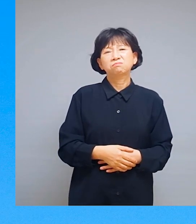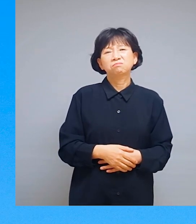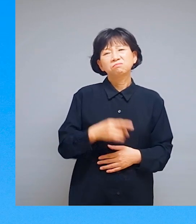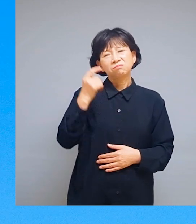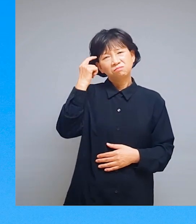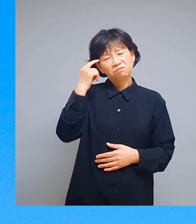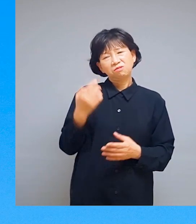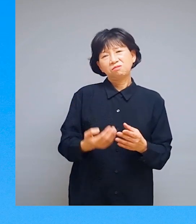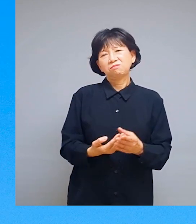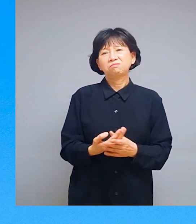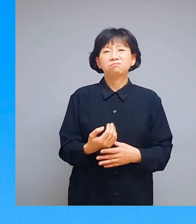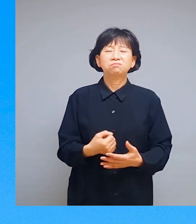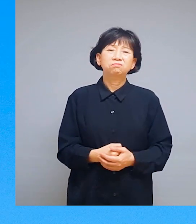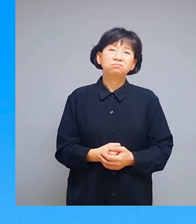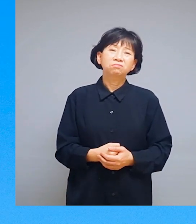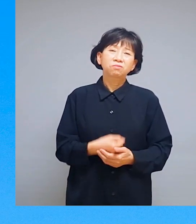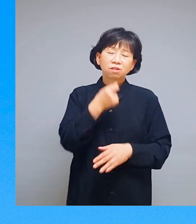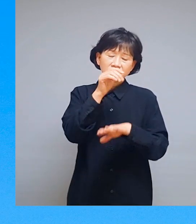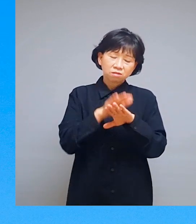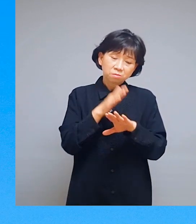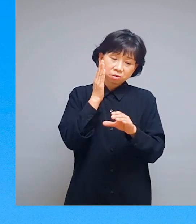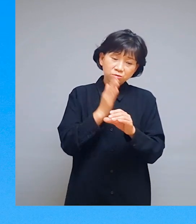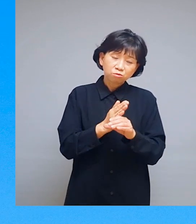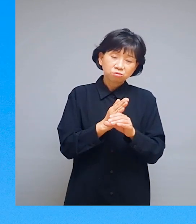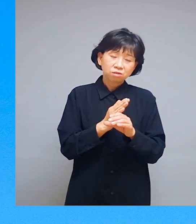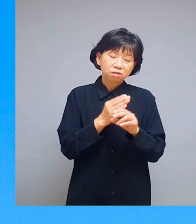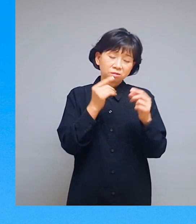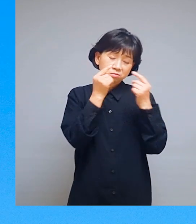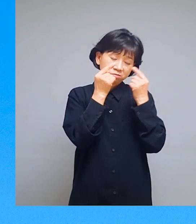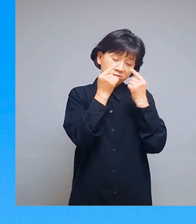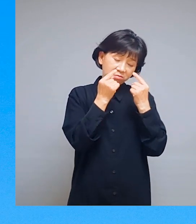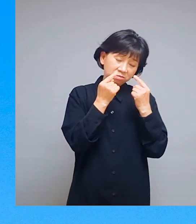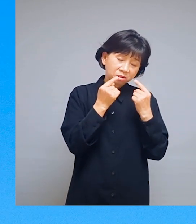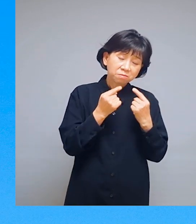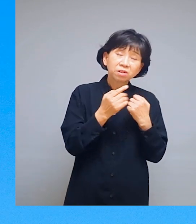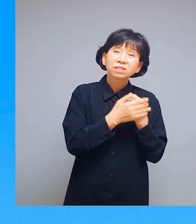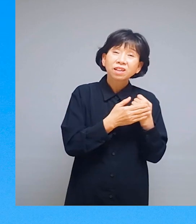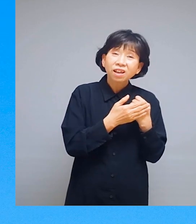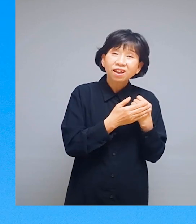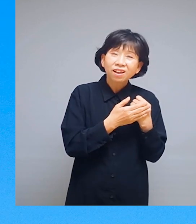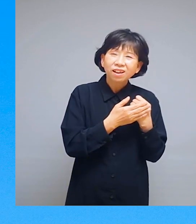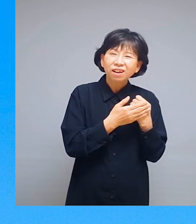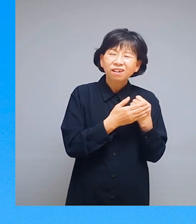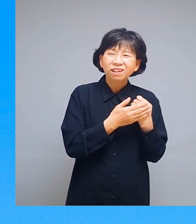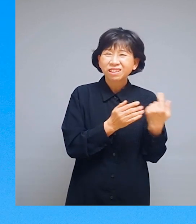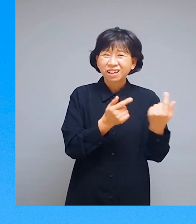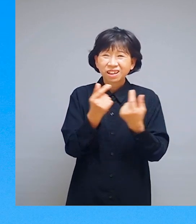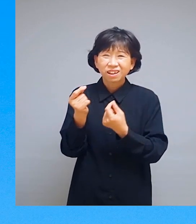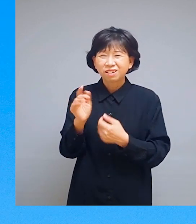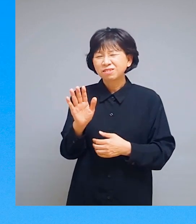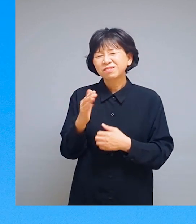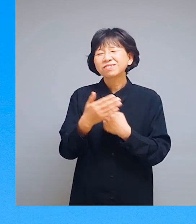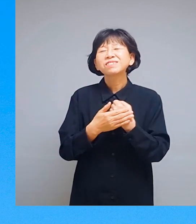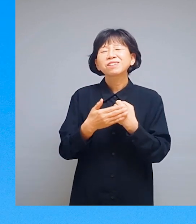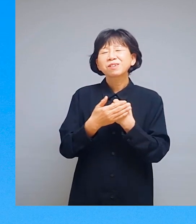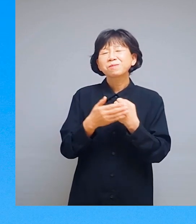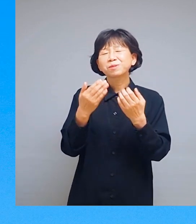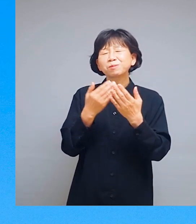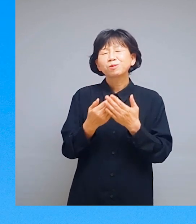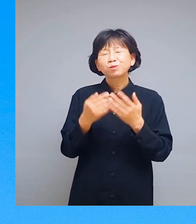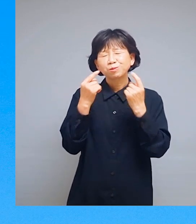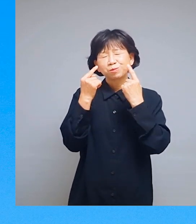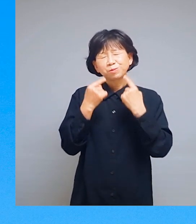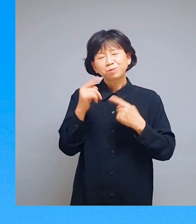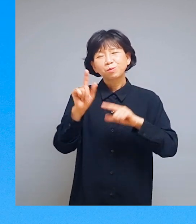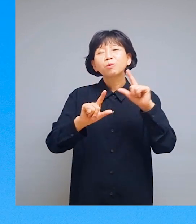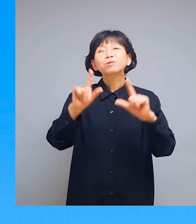든다니까. 여러분 예배 중에 뭐 눈물 났다고 꼭 은혜 받은 건 아니지만 은혜 받아서 막 눈물이 나왔던 그때 그